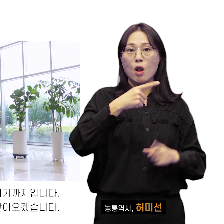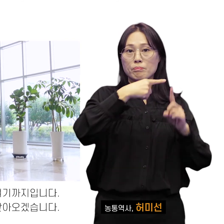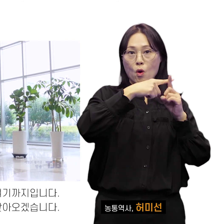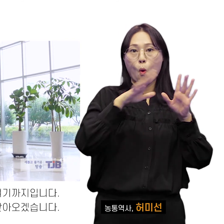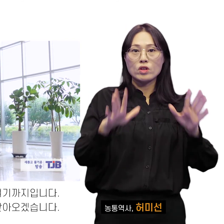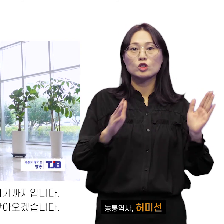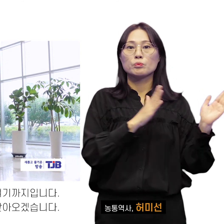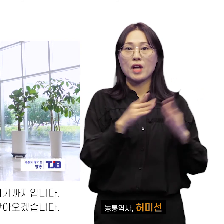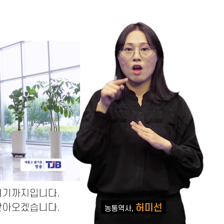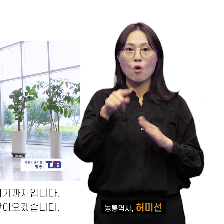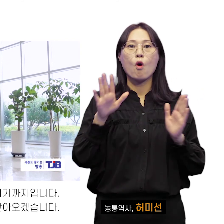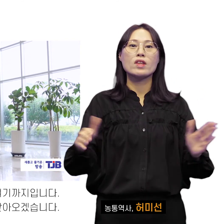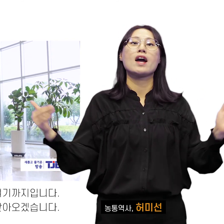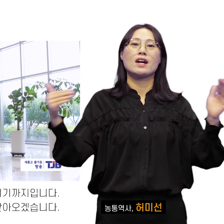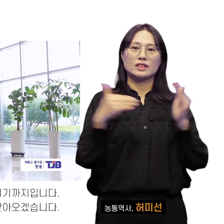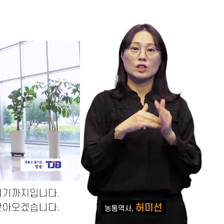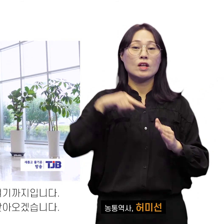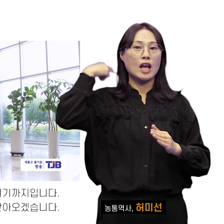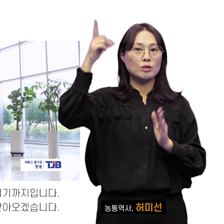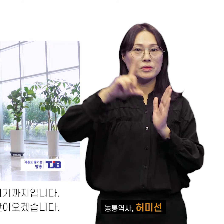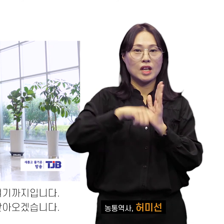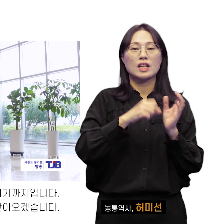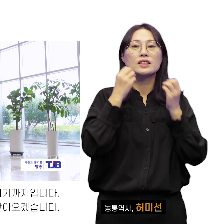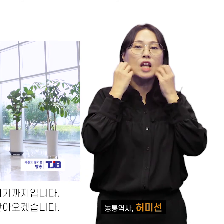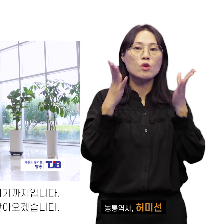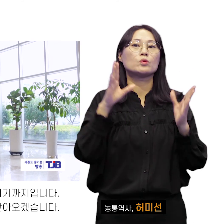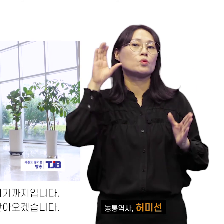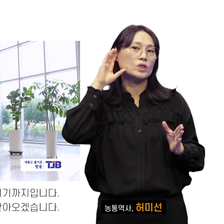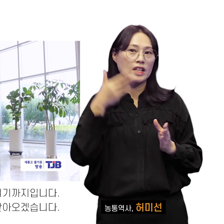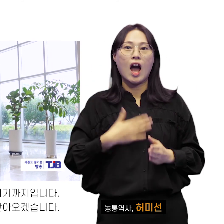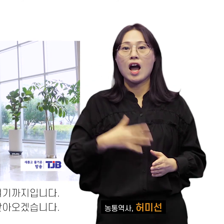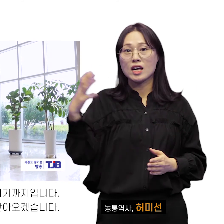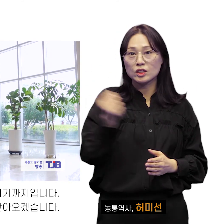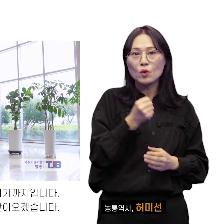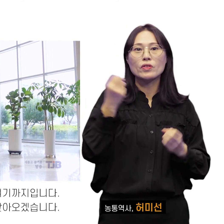메디컬 플러스 오늘 준비한 소식은 여기까지입니다. 다음